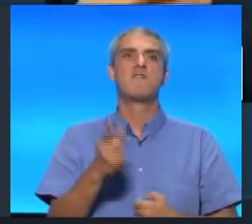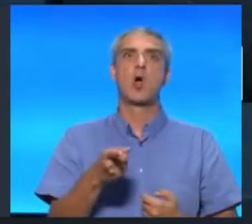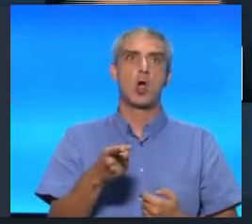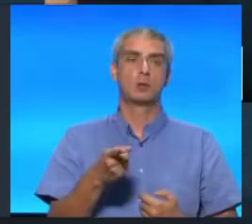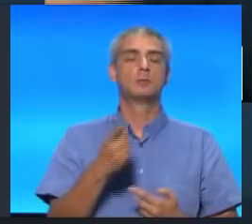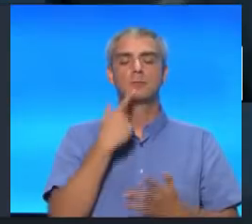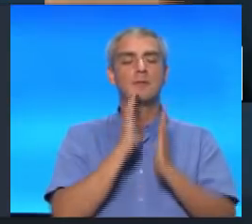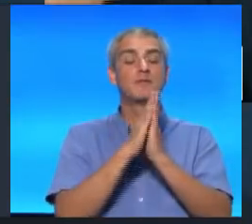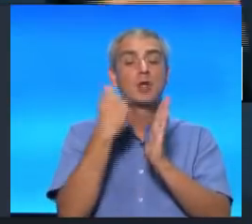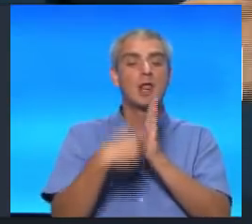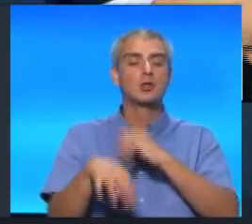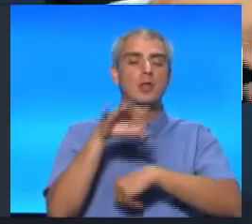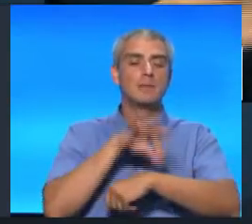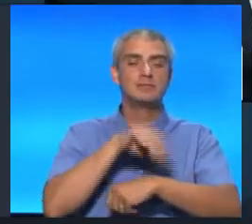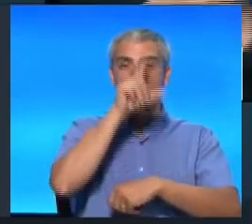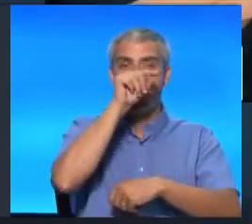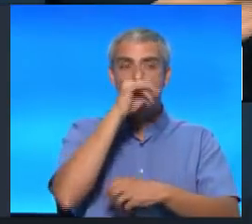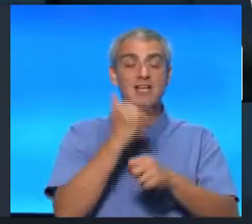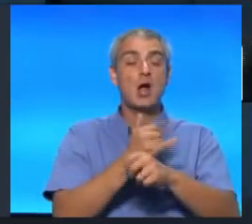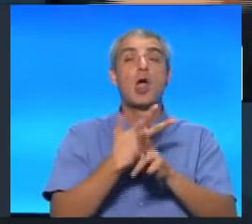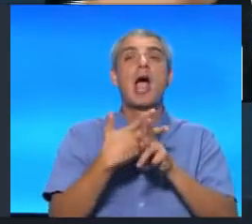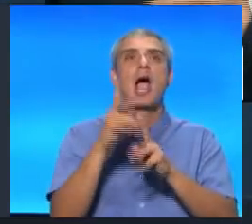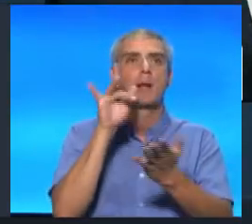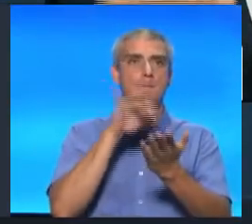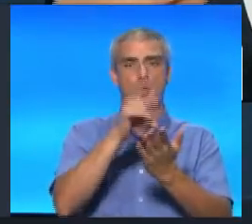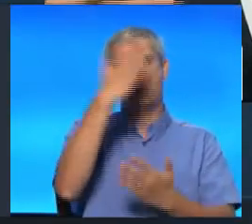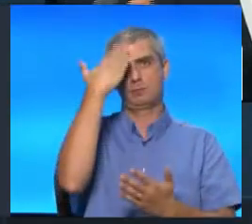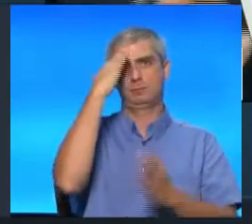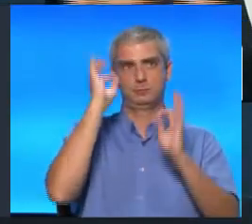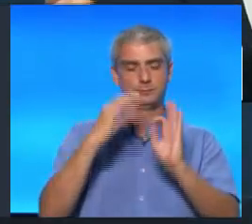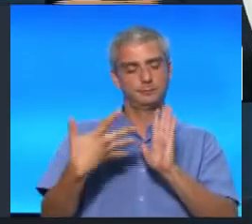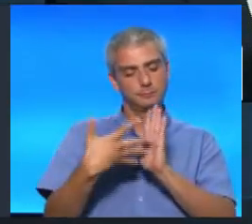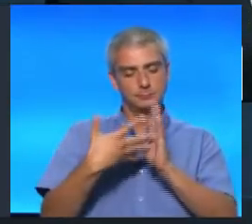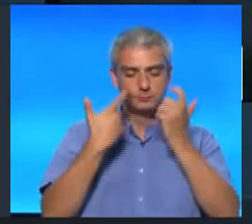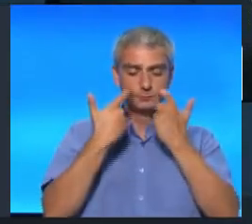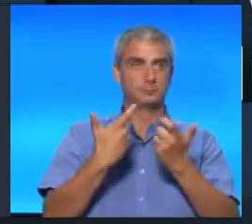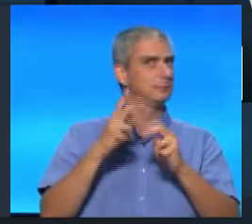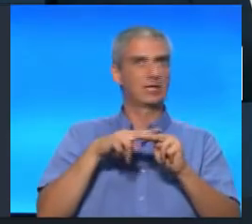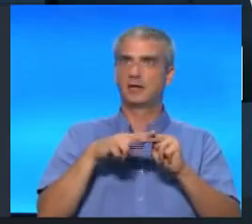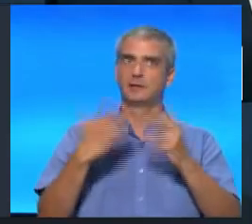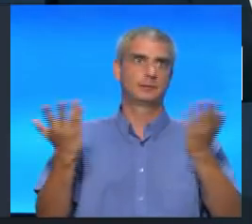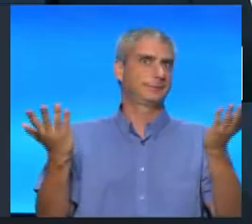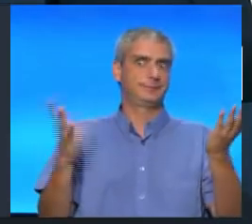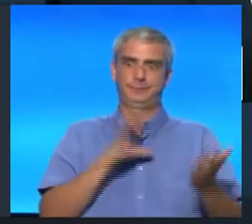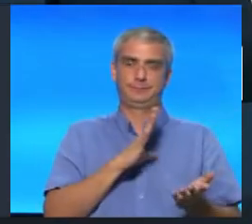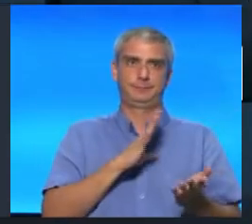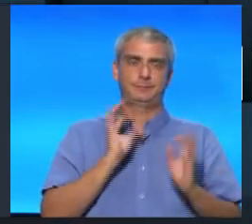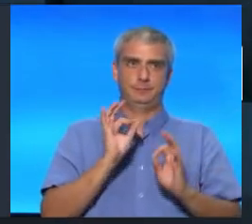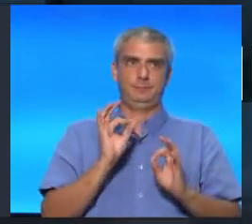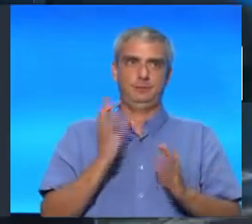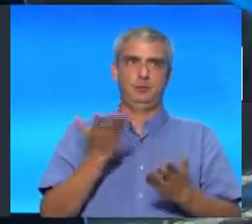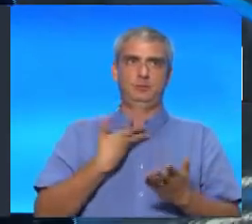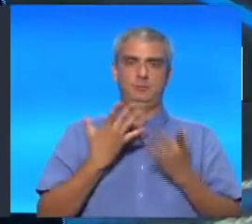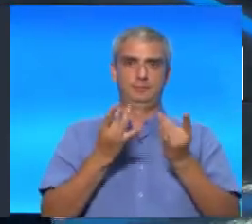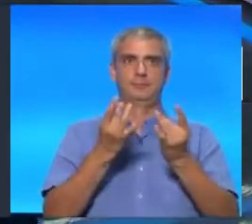תקנו בשר ועוף וירקות רק במקומות שעוברים בקרה, פיקוח. אחרת אפשר באמת להידבק בחיידק הנוראי הזה.